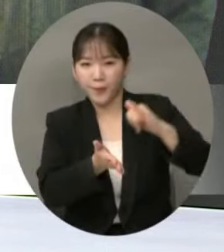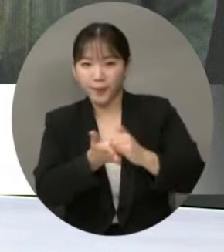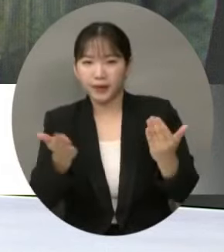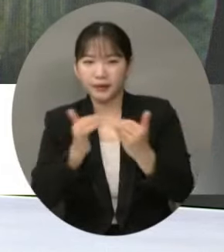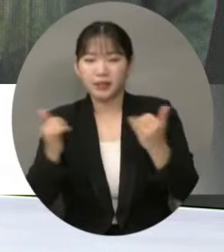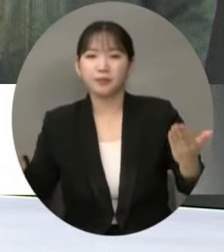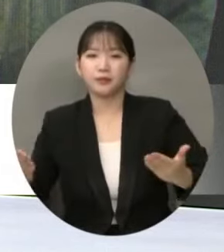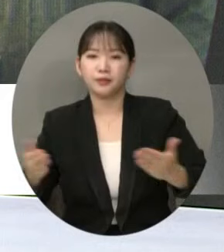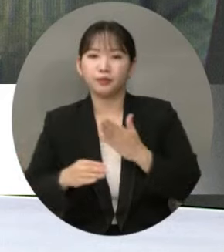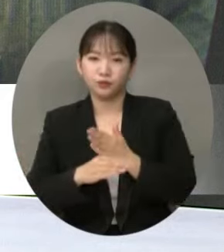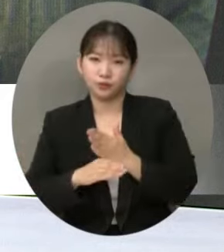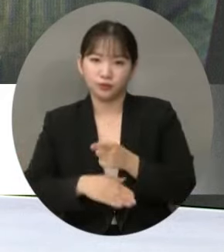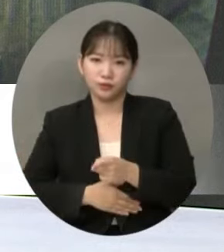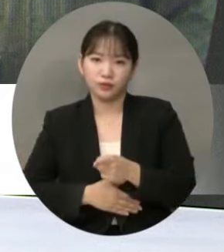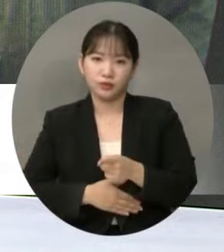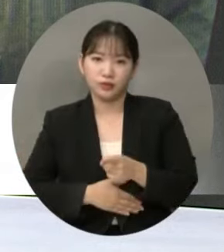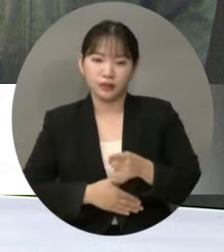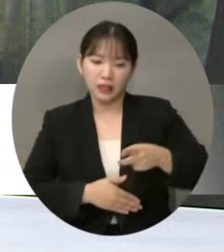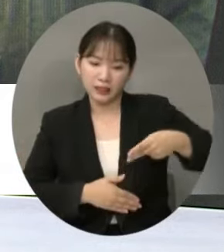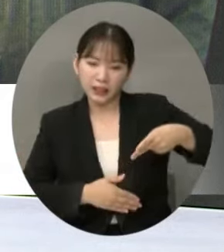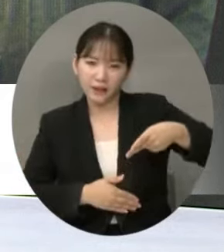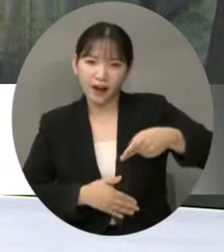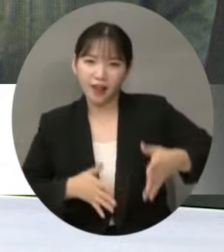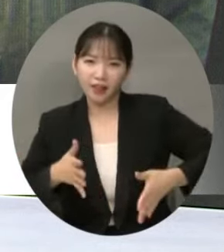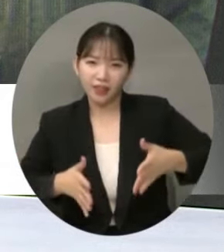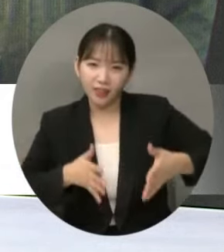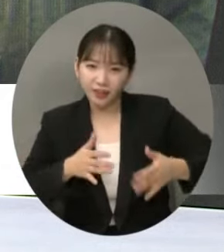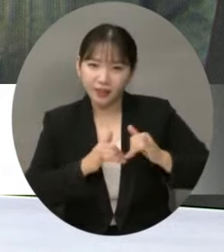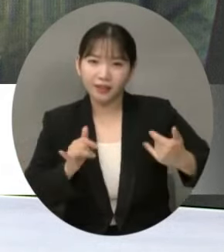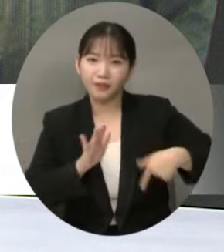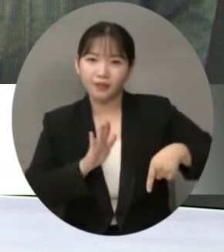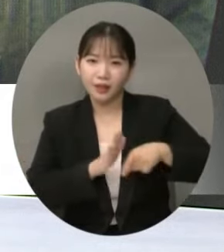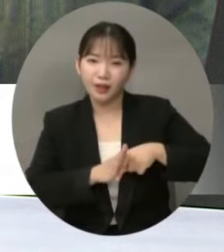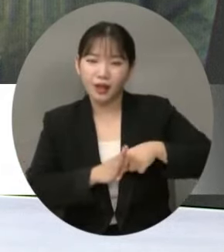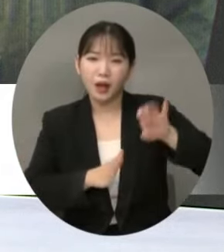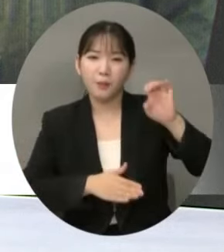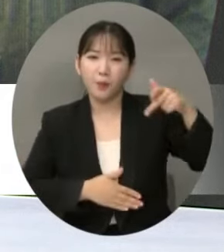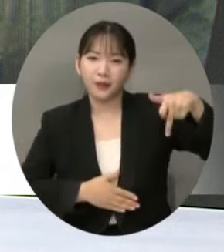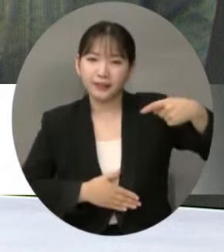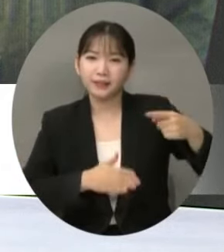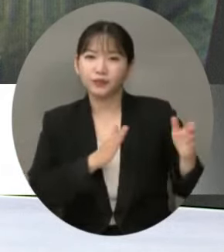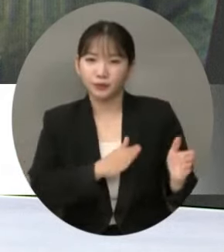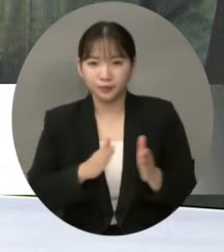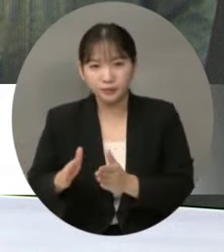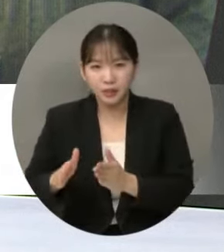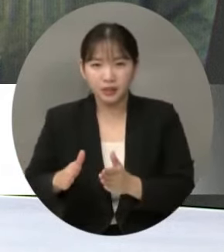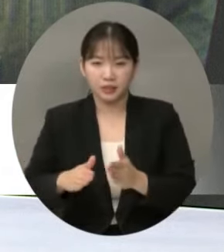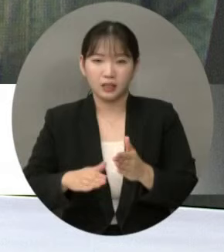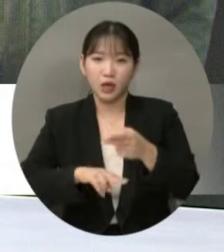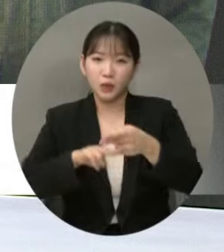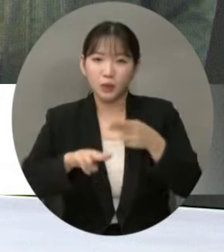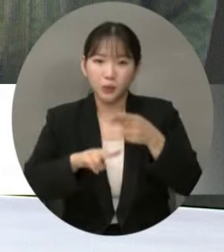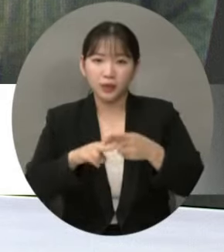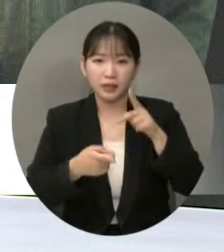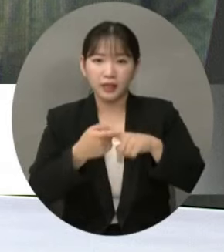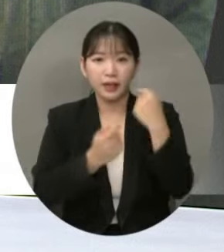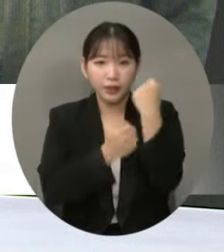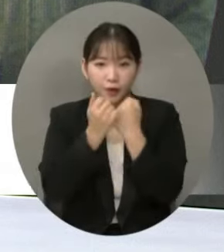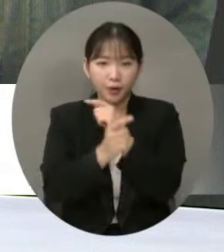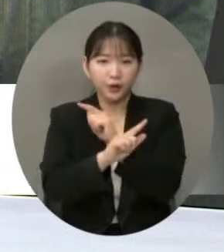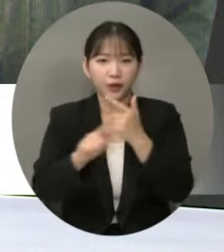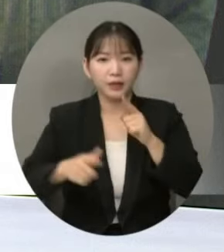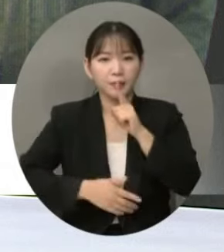일하고 있습니다. 젓가락 사용에 서툰 이주 노동자들을 위해 포크를 준비하고 주요 식재료를 다양한 언어로